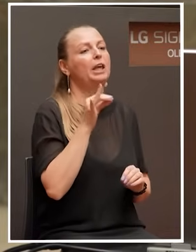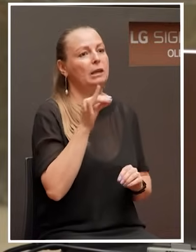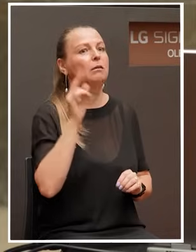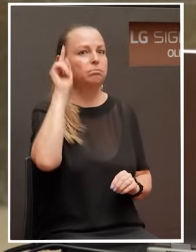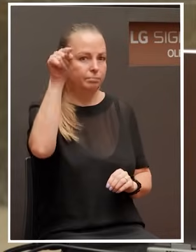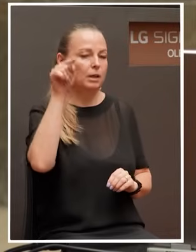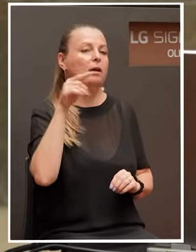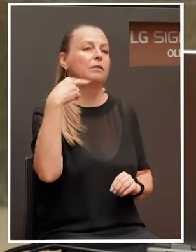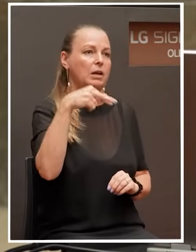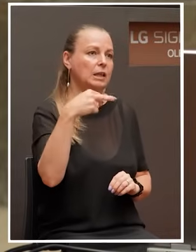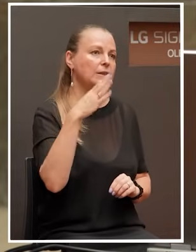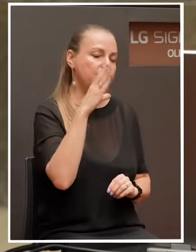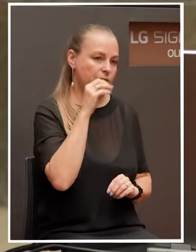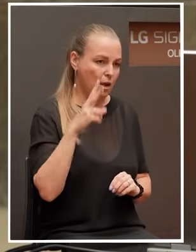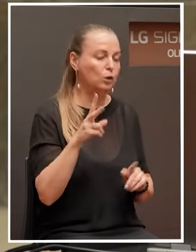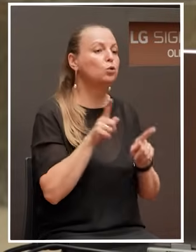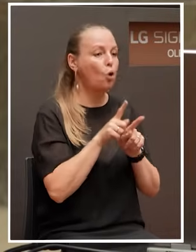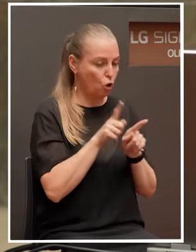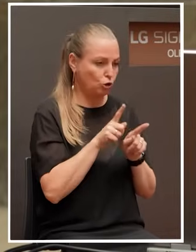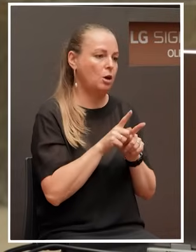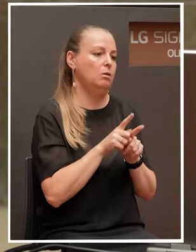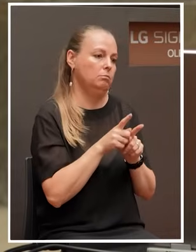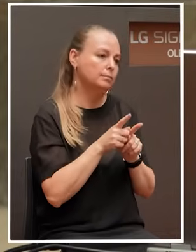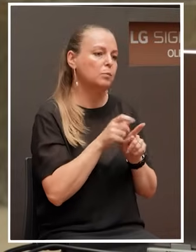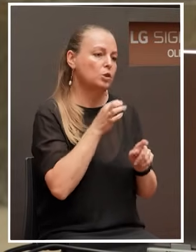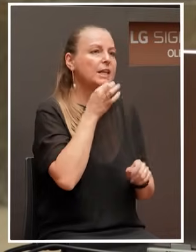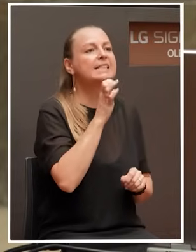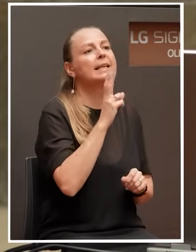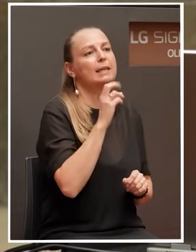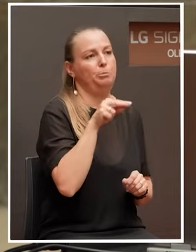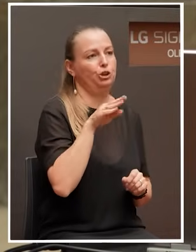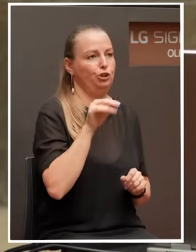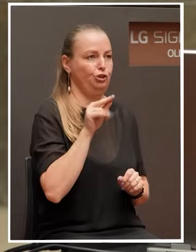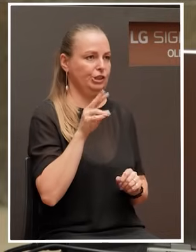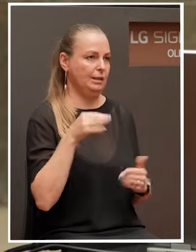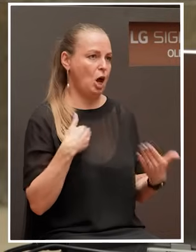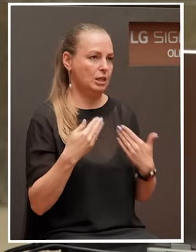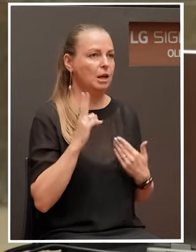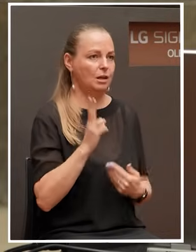но и, в общем, 20 век также достаточно скептически относился к позднему Моне.